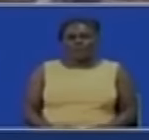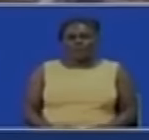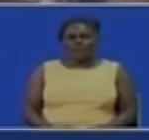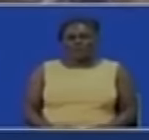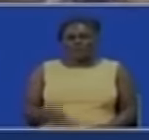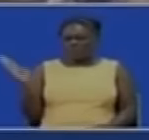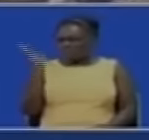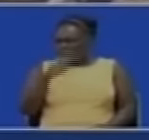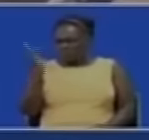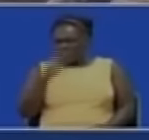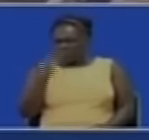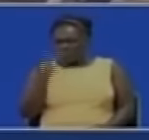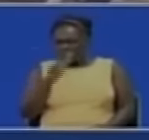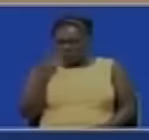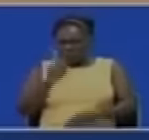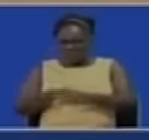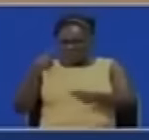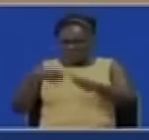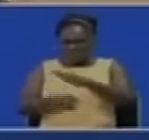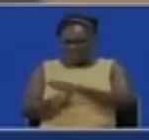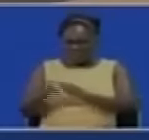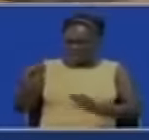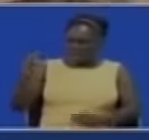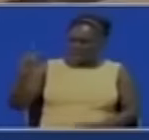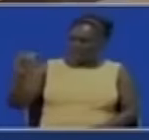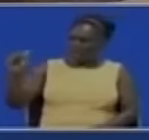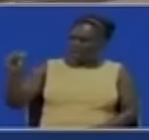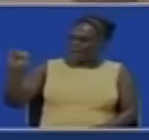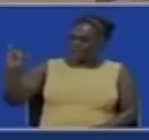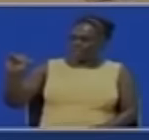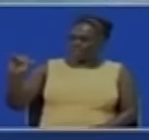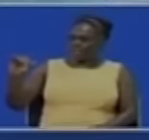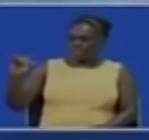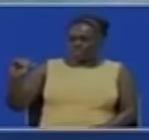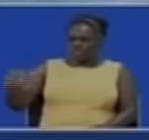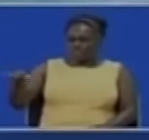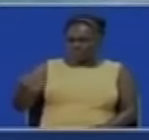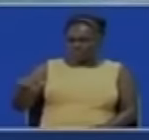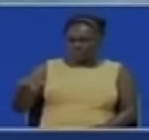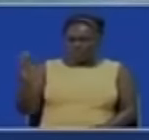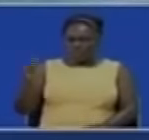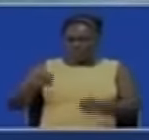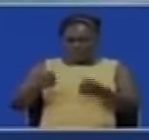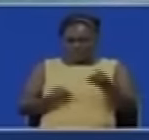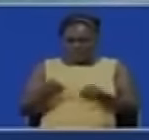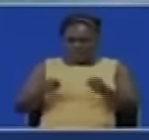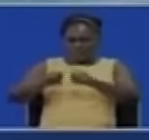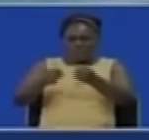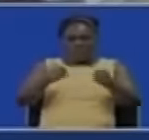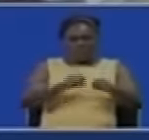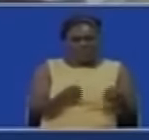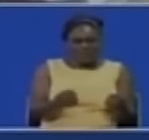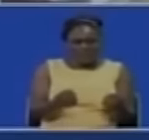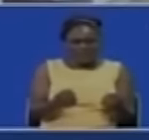Sio harufu mbaya inayokupiga unapoingia Amani Court katika mtaa wa Tasia jijini Nairobi. Uharibifu wa magari yanayopitia njia